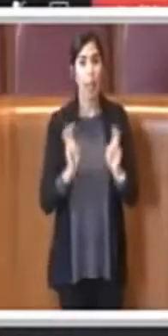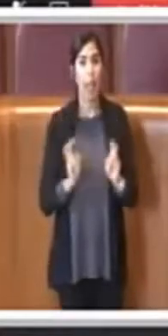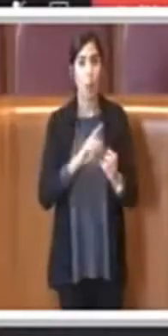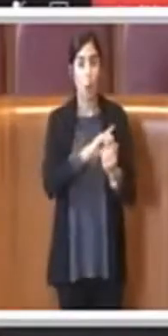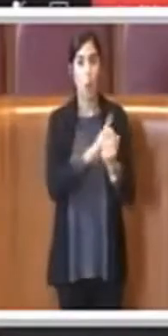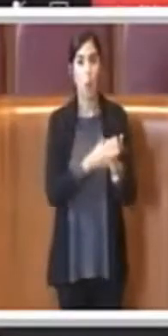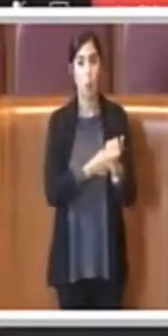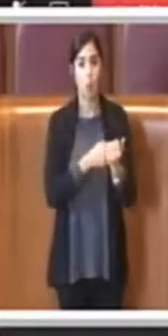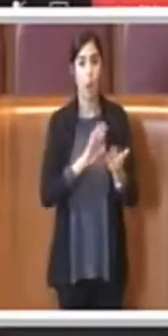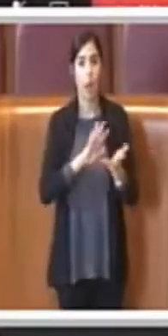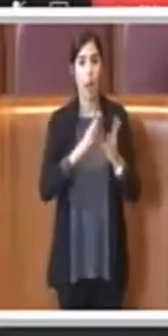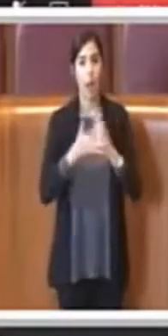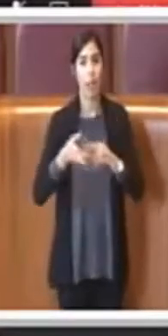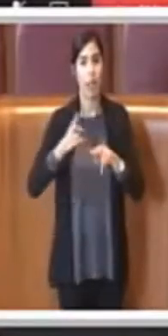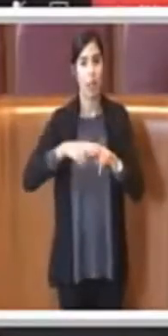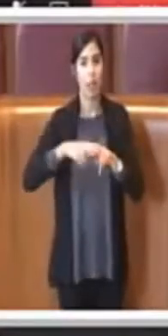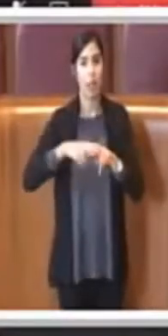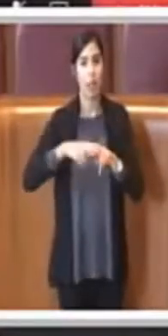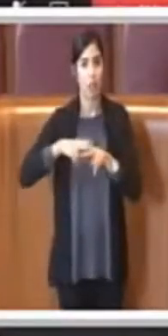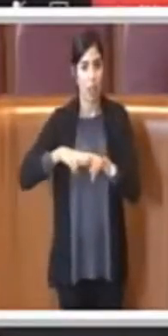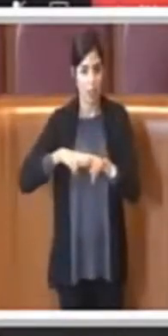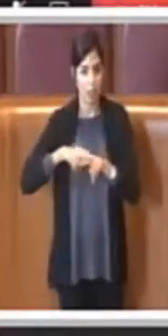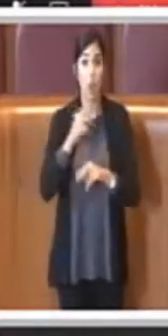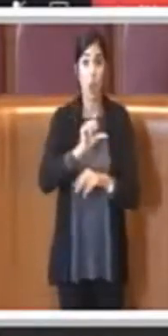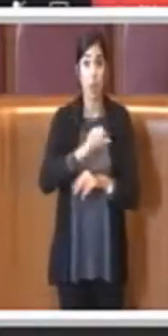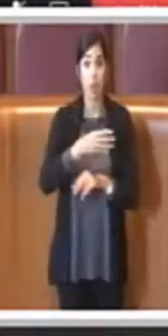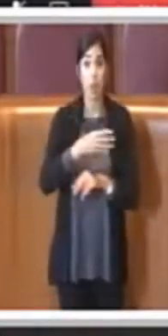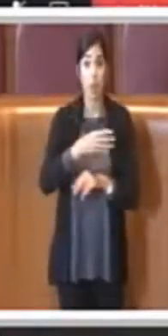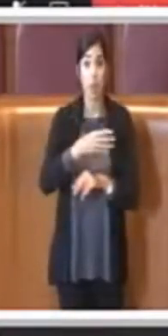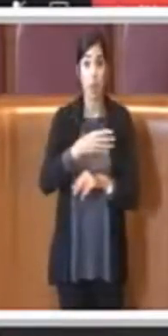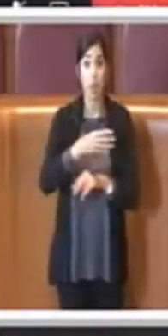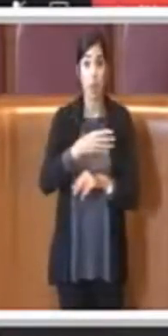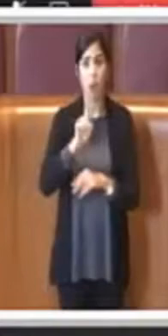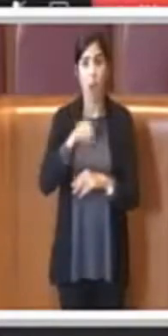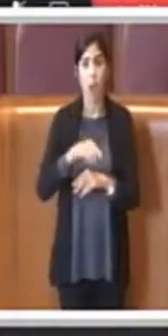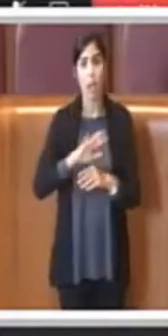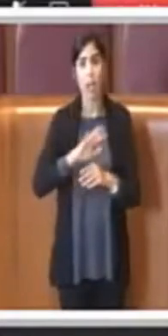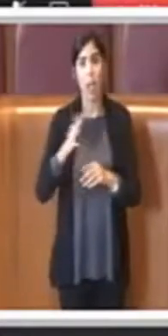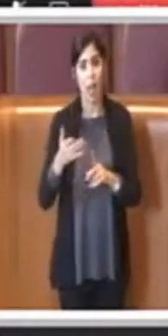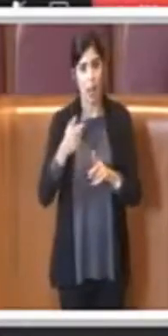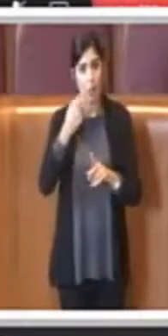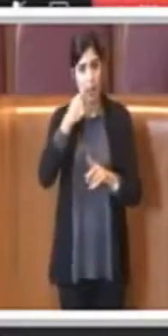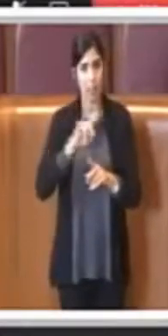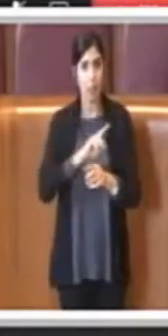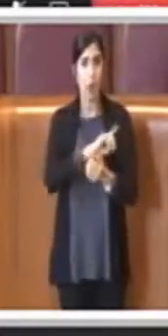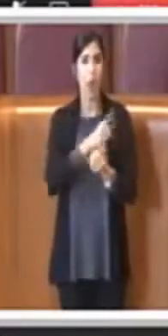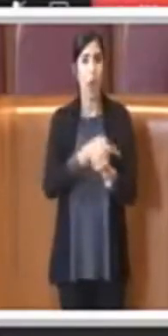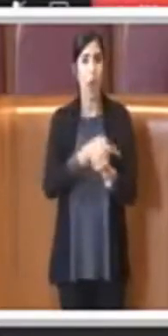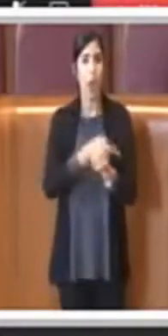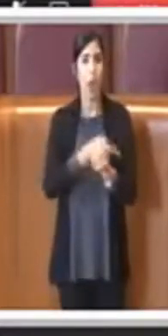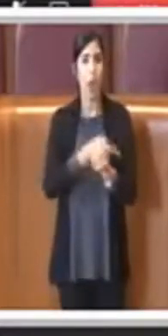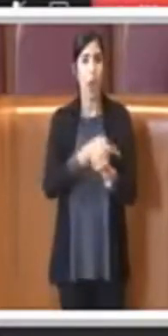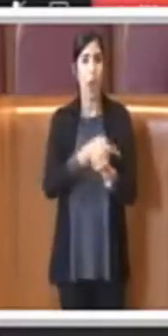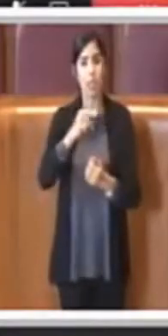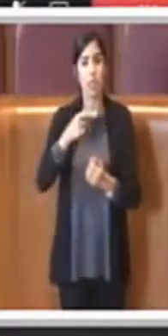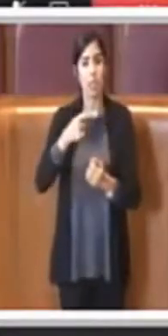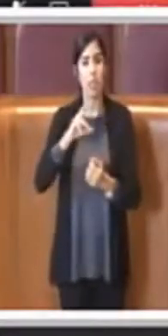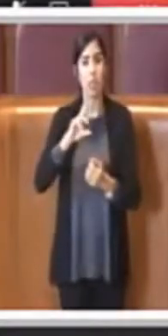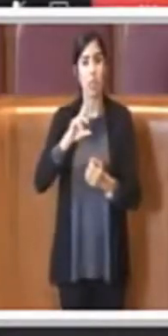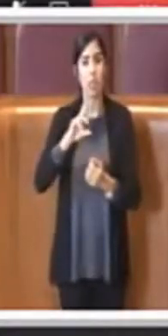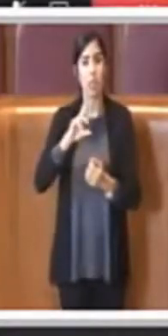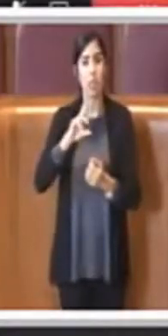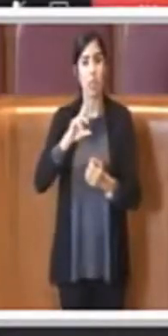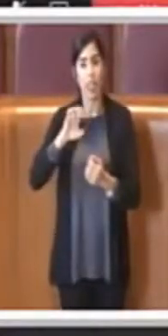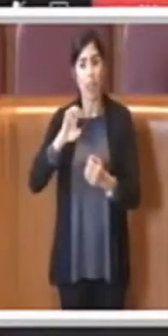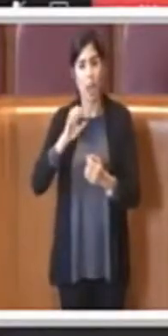degenerative, non solamente la SMA, ma anche le distrofie, le miopatie, le distrofie dei cinguli, tutta una serie